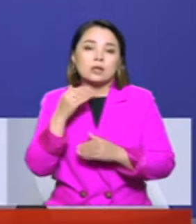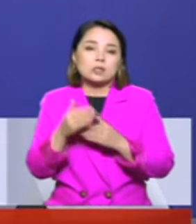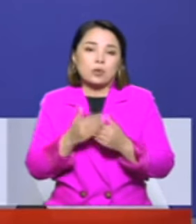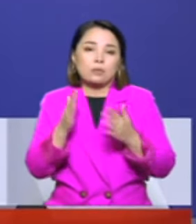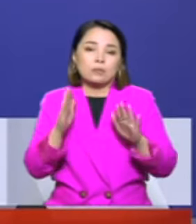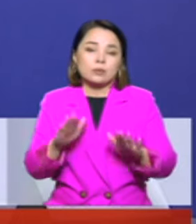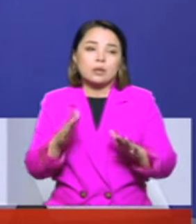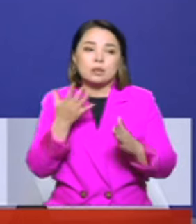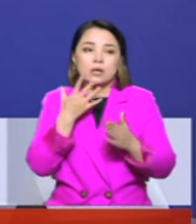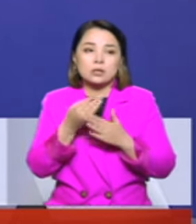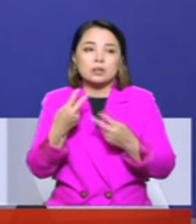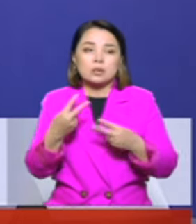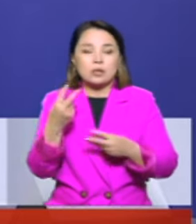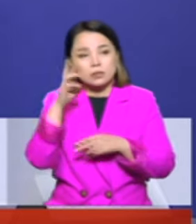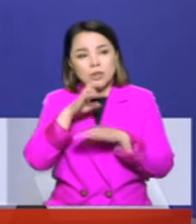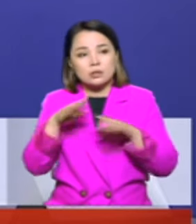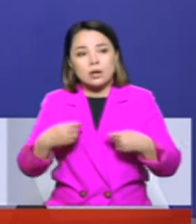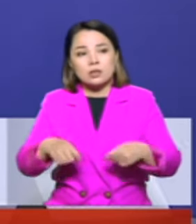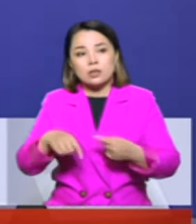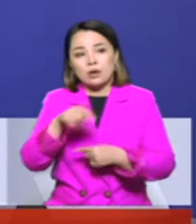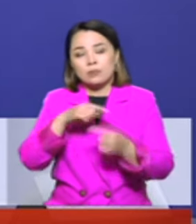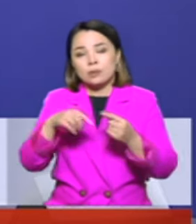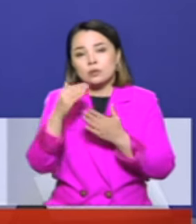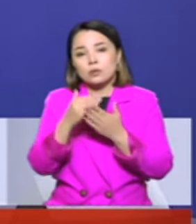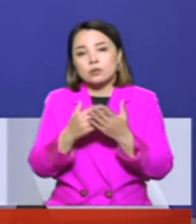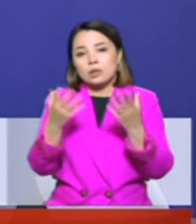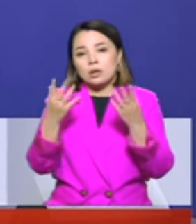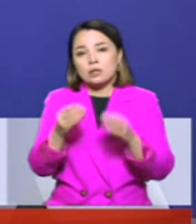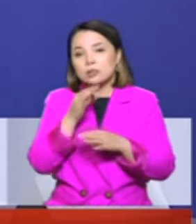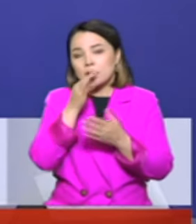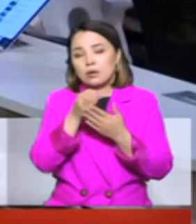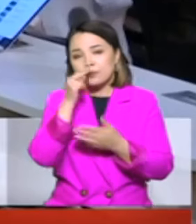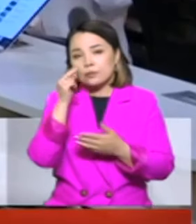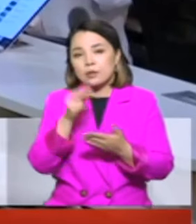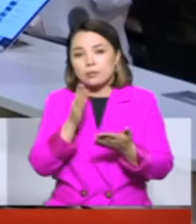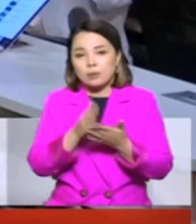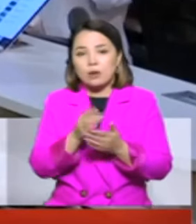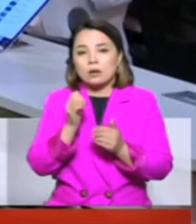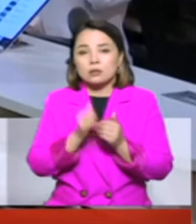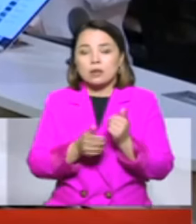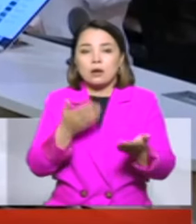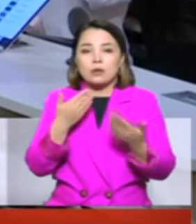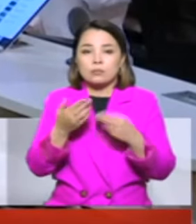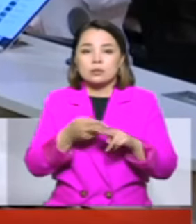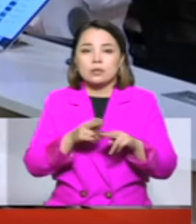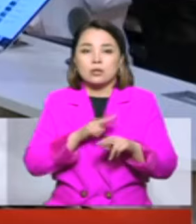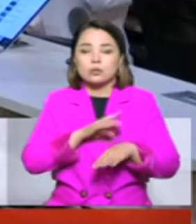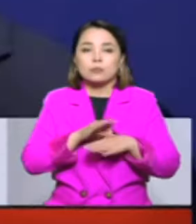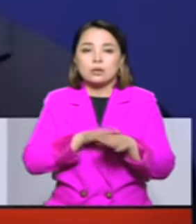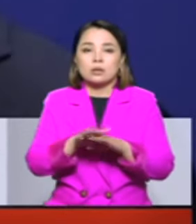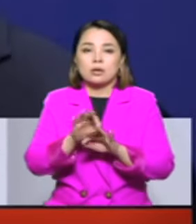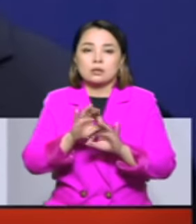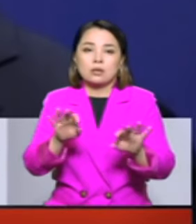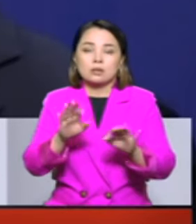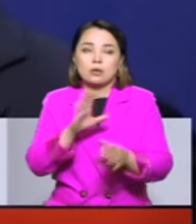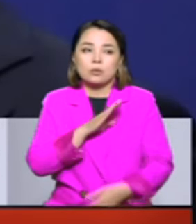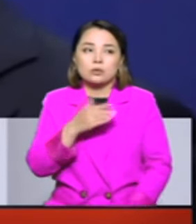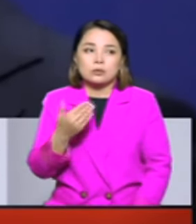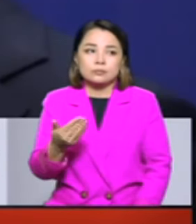әдейі екі ел арасындағы сауда мәселесін күн тәртібіне шығарып отыр деп айыптады. Әрі қарымта қарекет болатынын меңзеді.